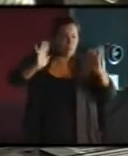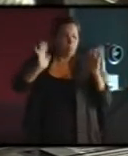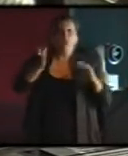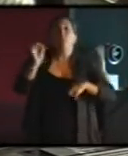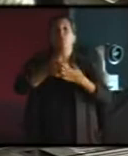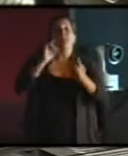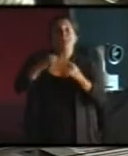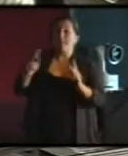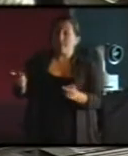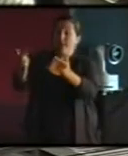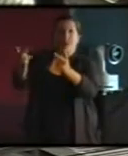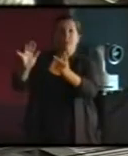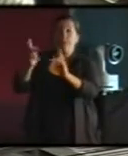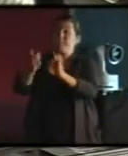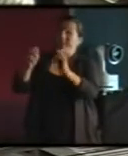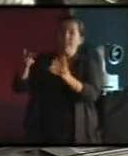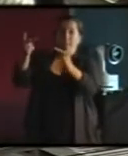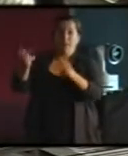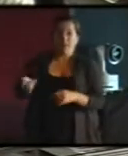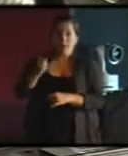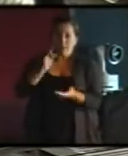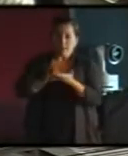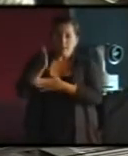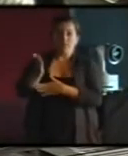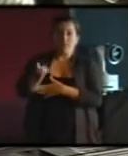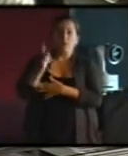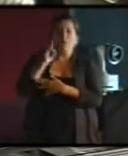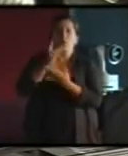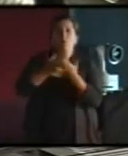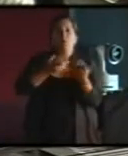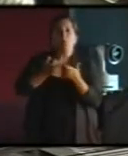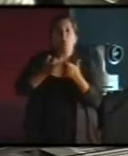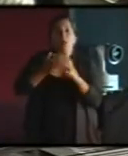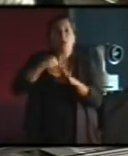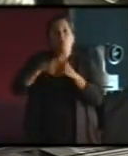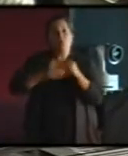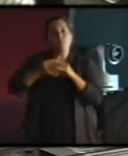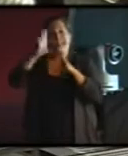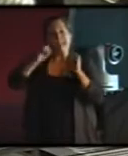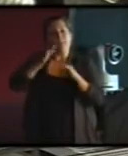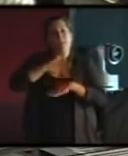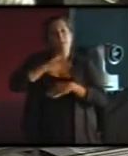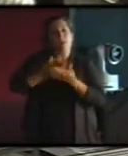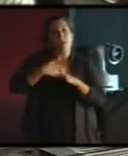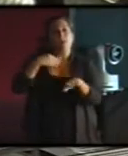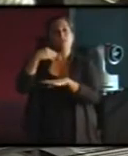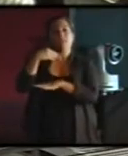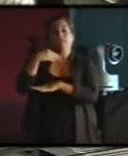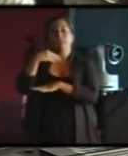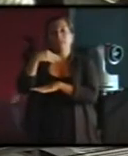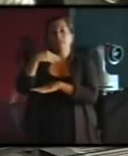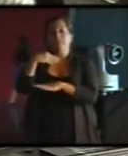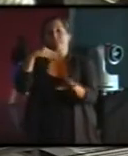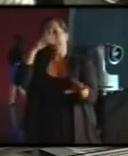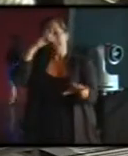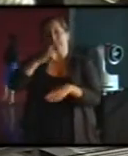discuter de la valeur et aussi du sens. Parce que le statut, ce que j'appelle dans mon monde académique le statut sémantique